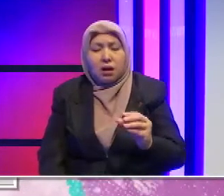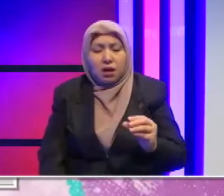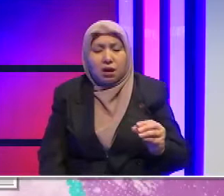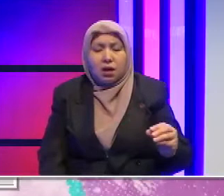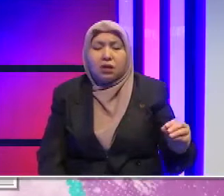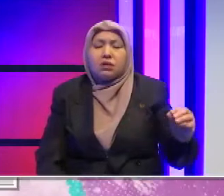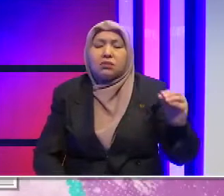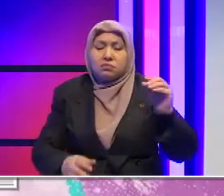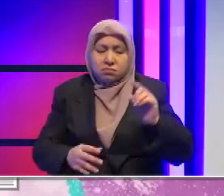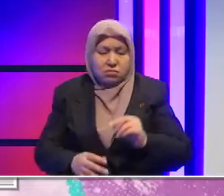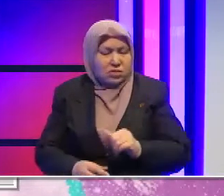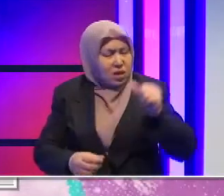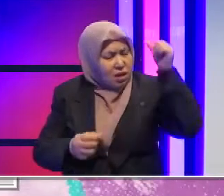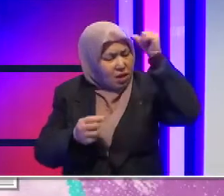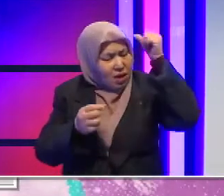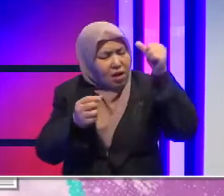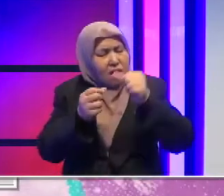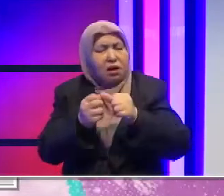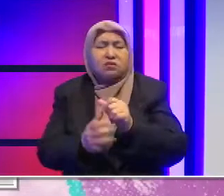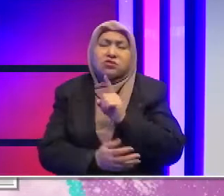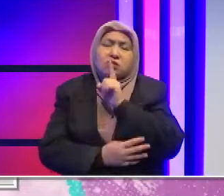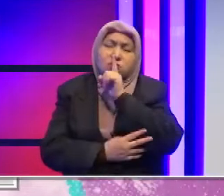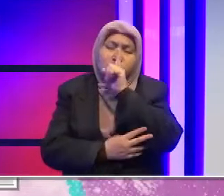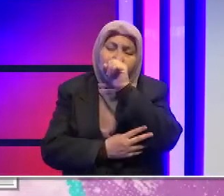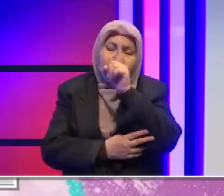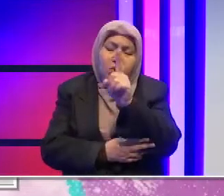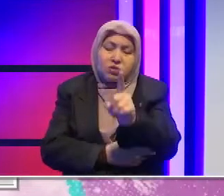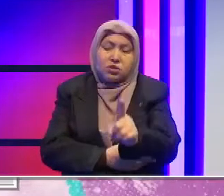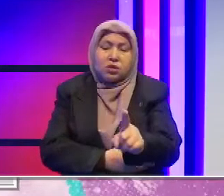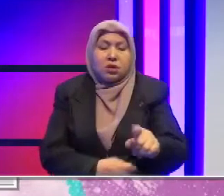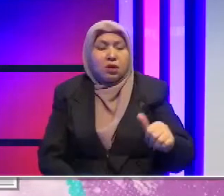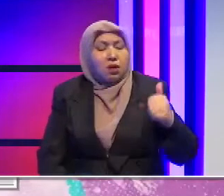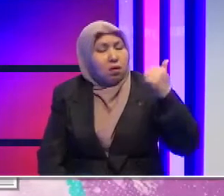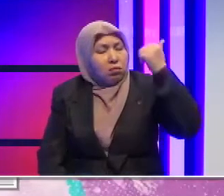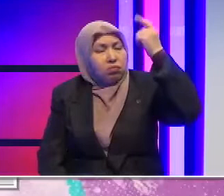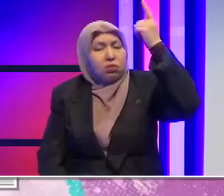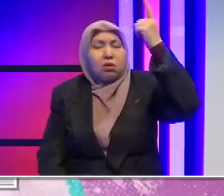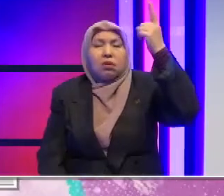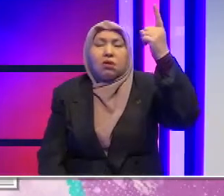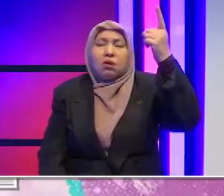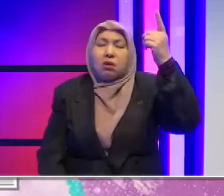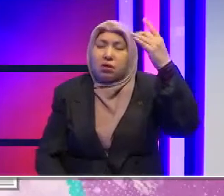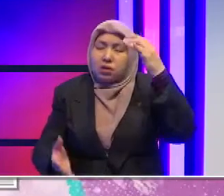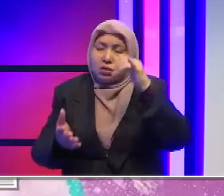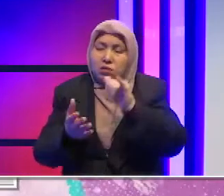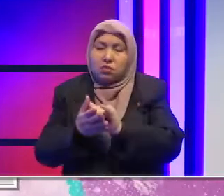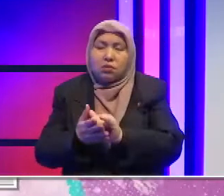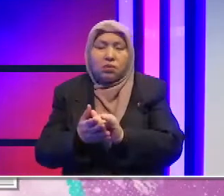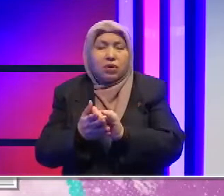وَإِنَّ اللَّهَ لَهُوَ خَيْرُ